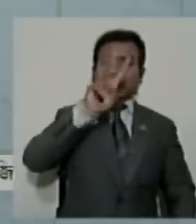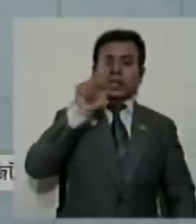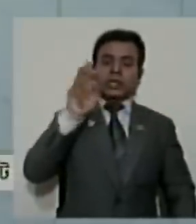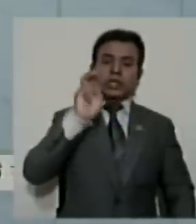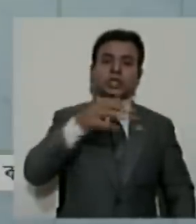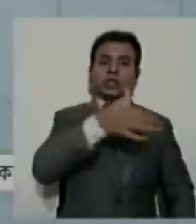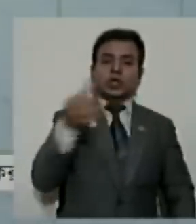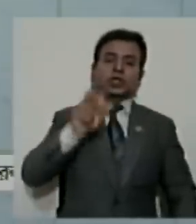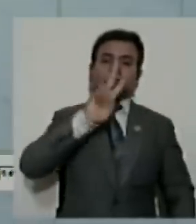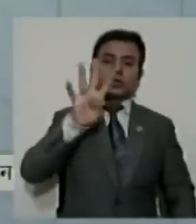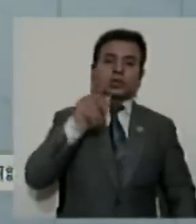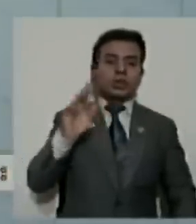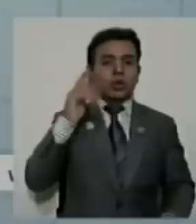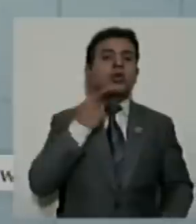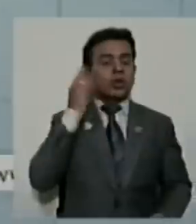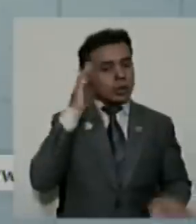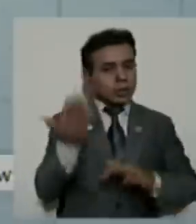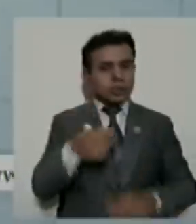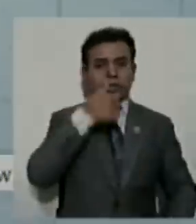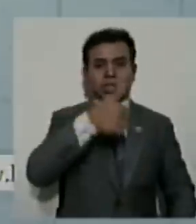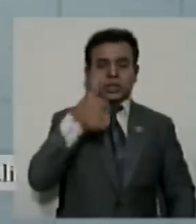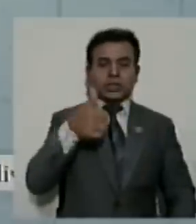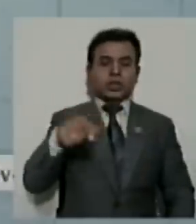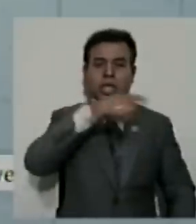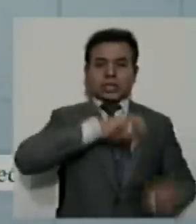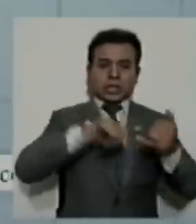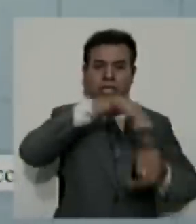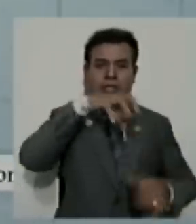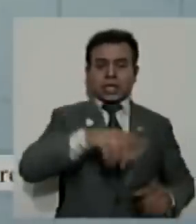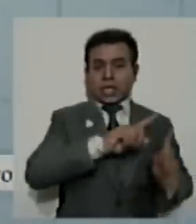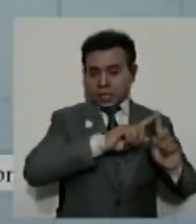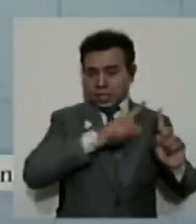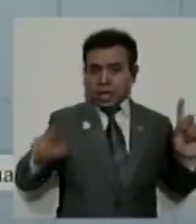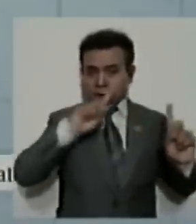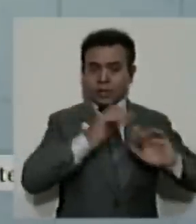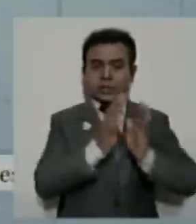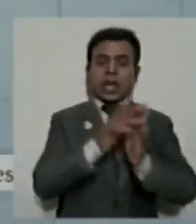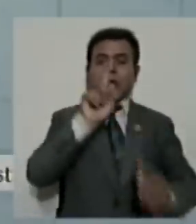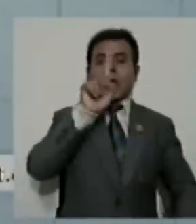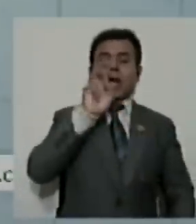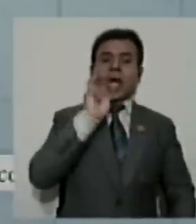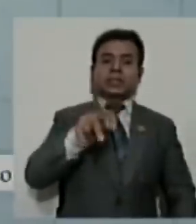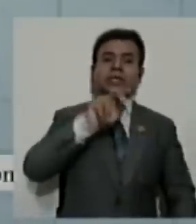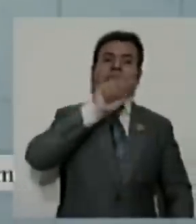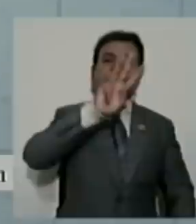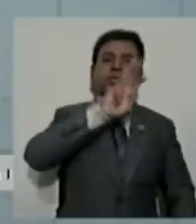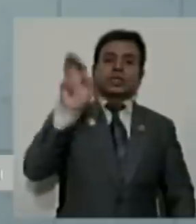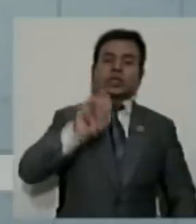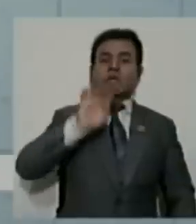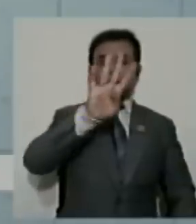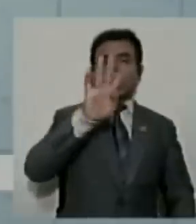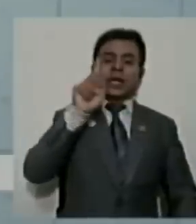বিশ্ব পরিস্থিতির দিকে তাকালে 24 ঘন্টায় 83,006 জন শনাক্ত হয়েছেন কোভিড-19 এবং এ